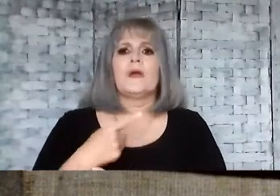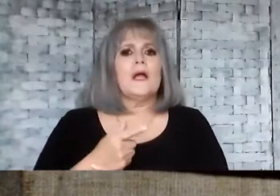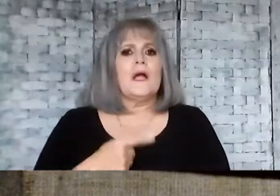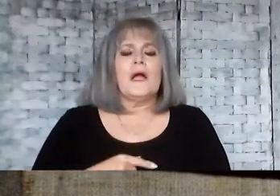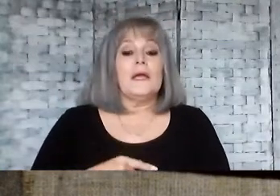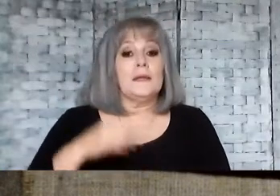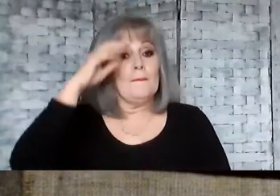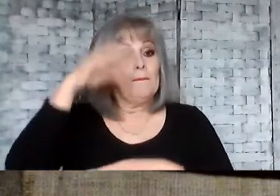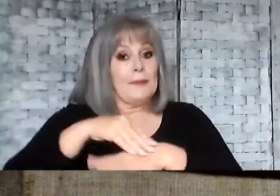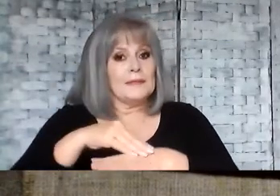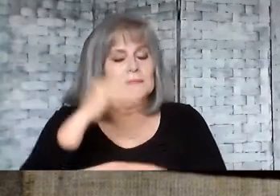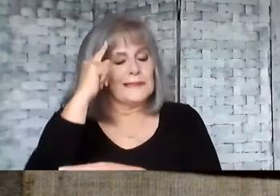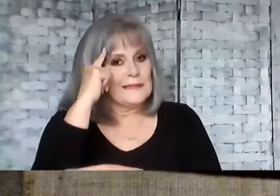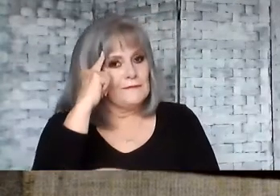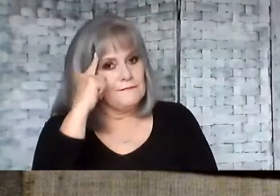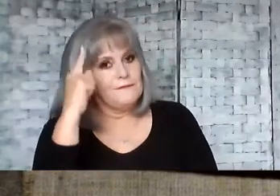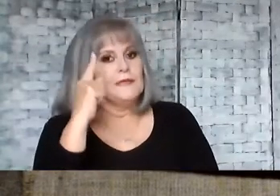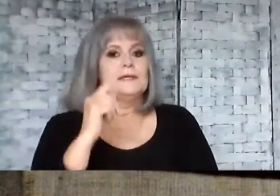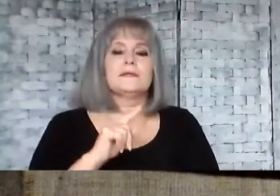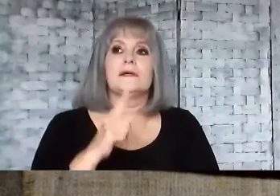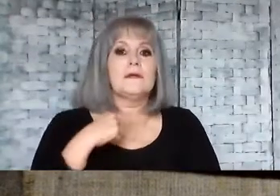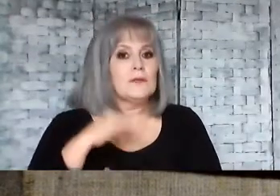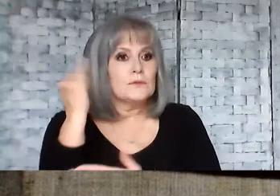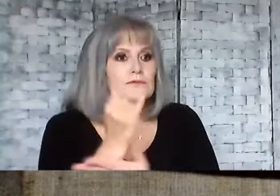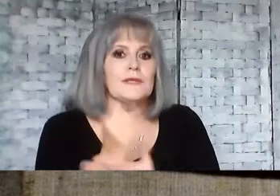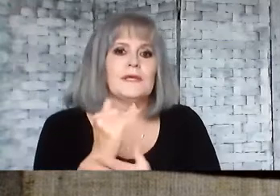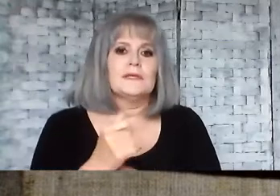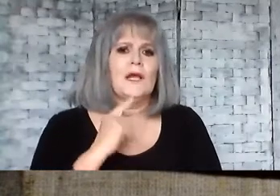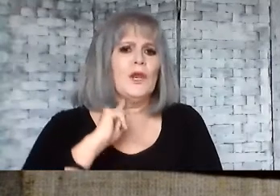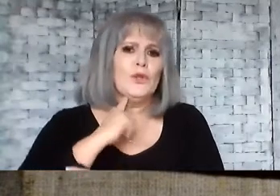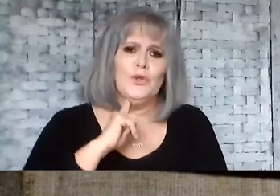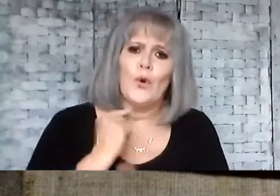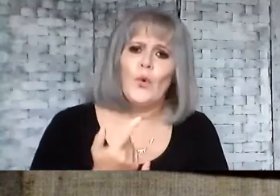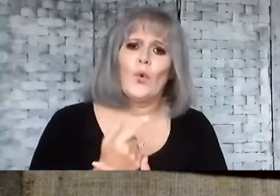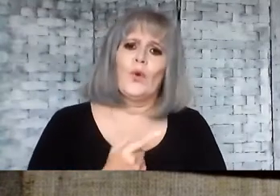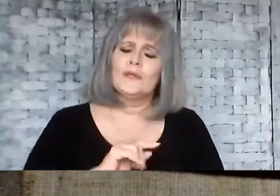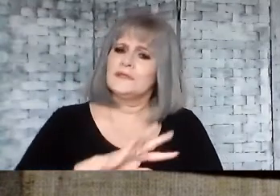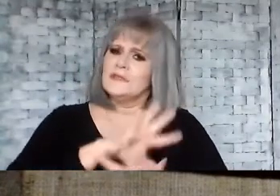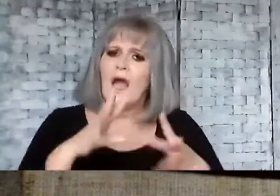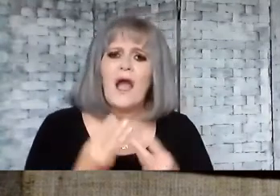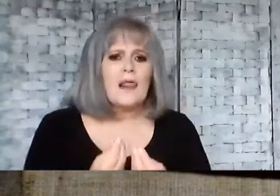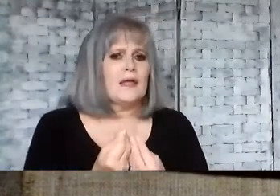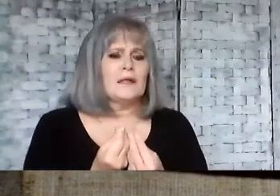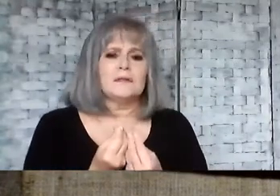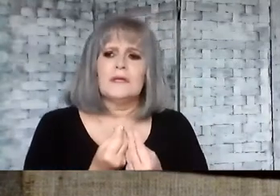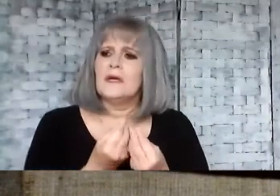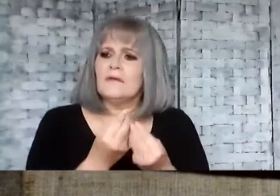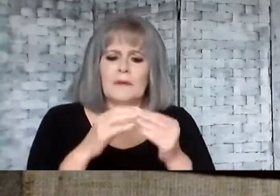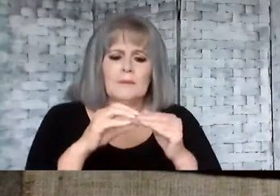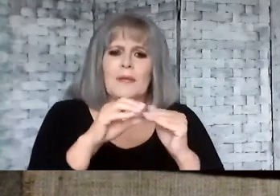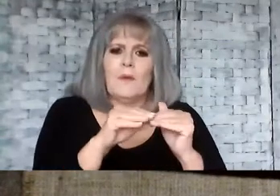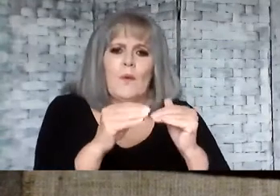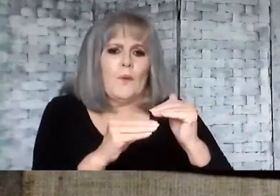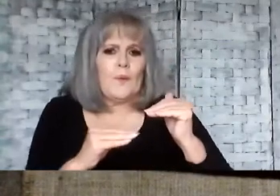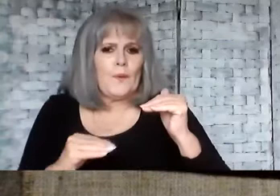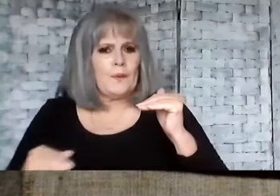wat hulle doen. En hy sê vir Ananias, hoekom het julle toegelaat dat die Satan dit in julle harte sit om te jok? Was die grond